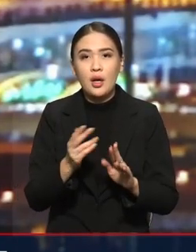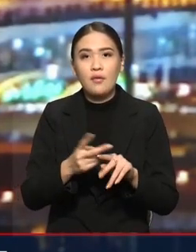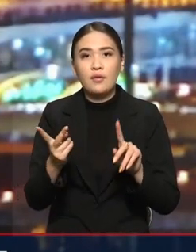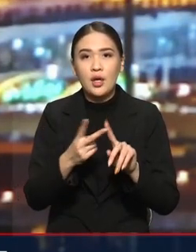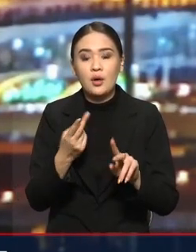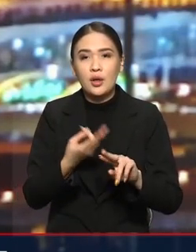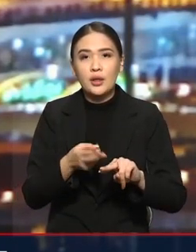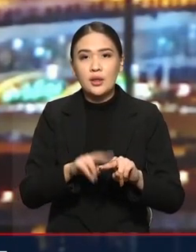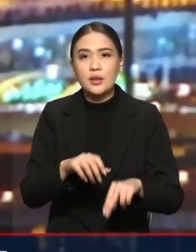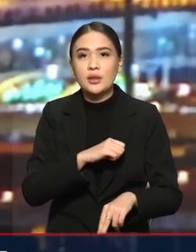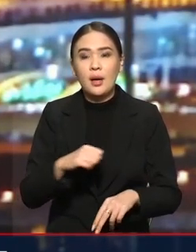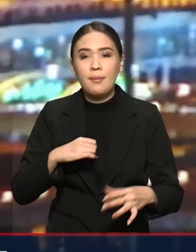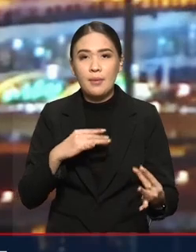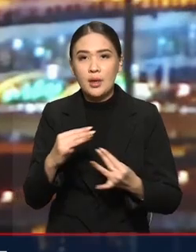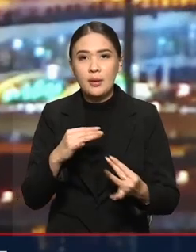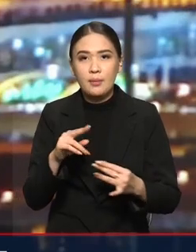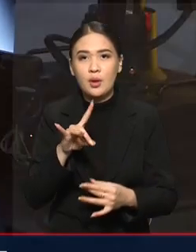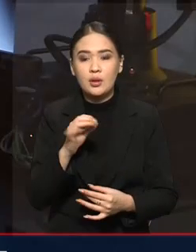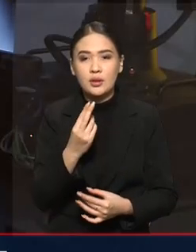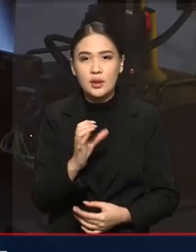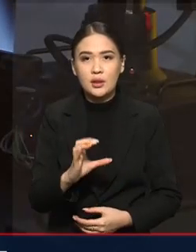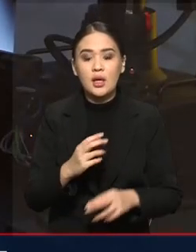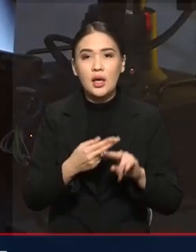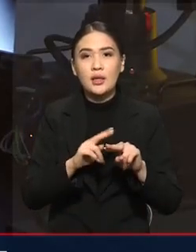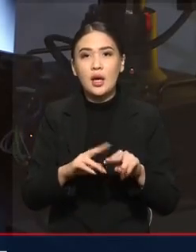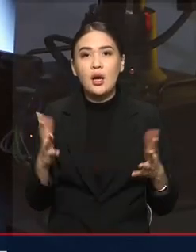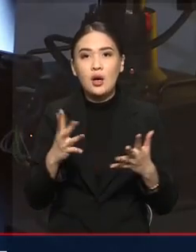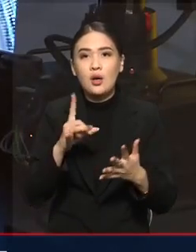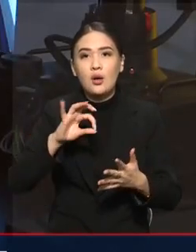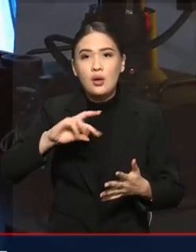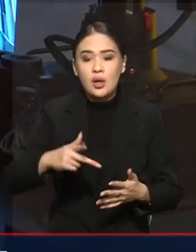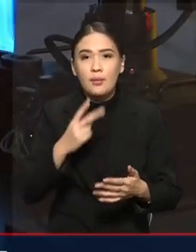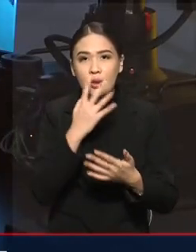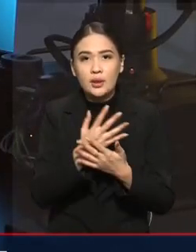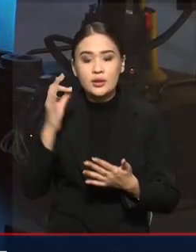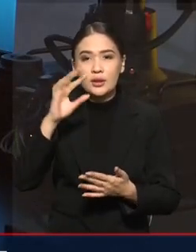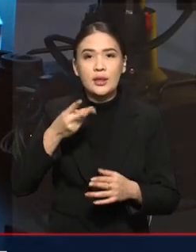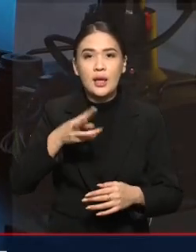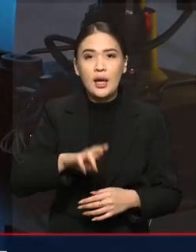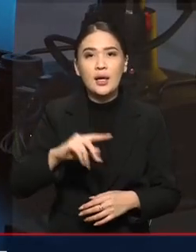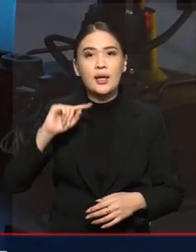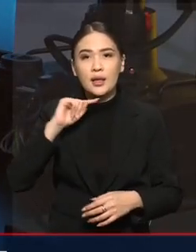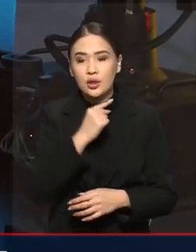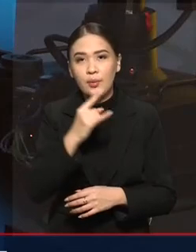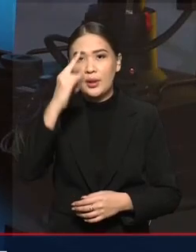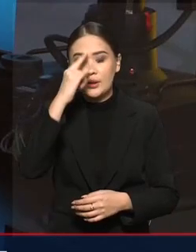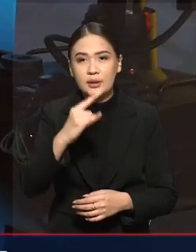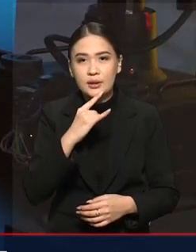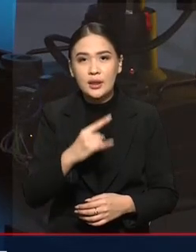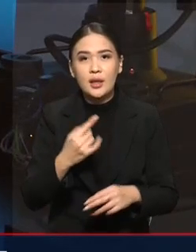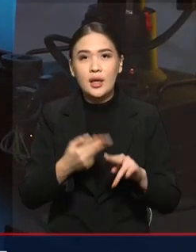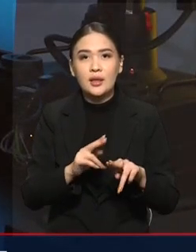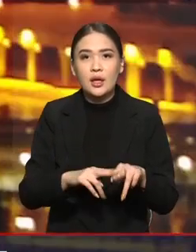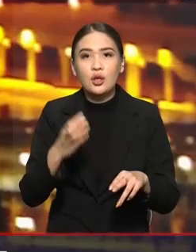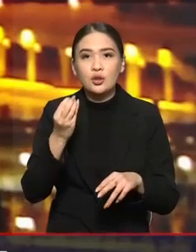это сам переговорный процесс какую ключевую роль предприятие играет для экономики Казахстана и вы